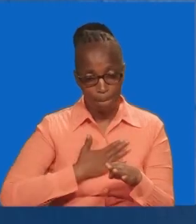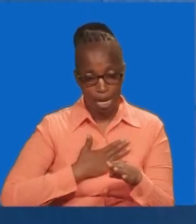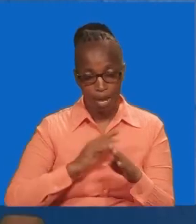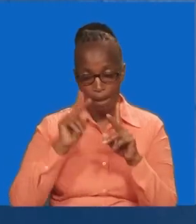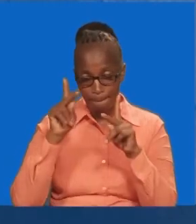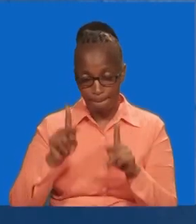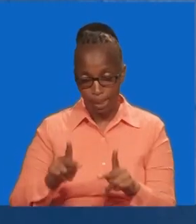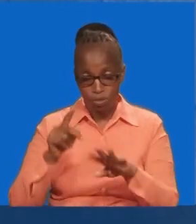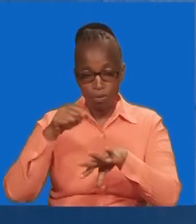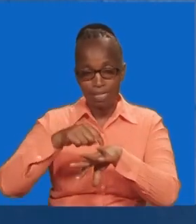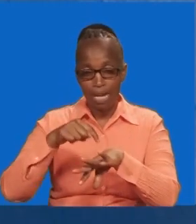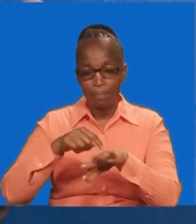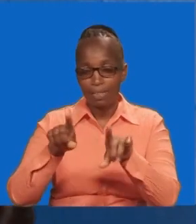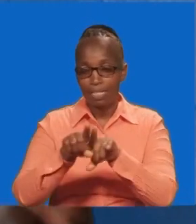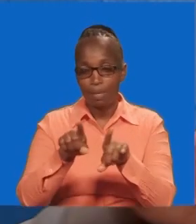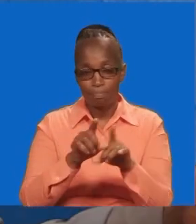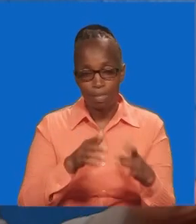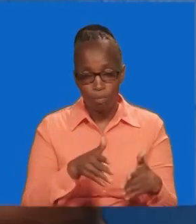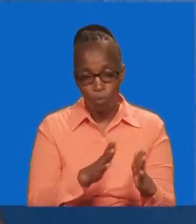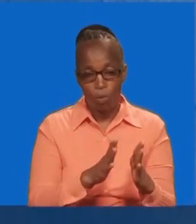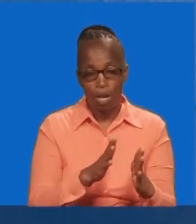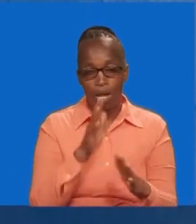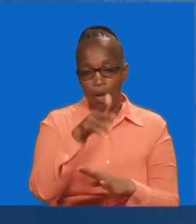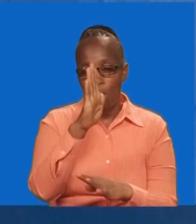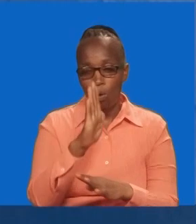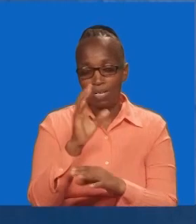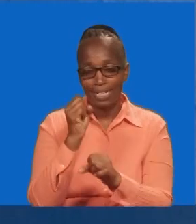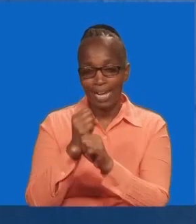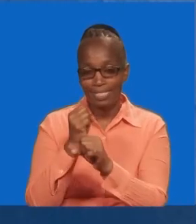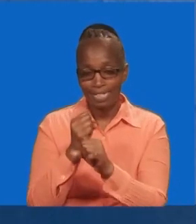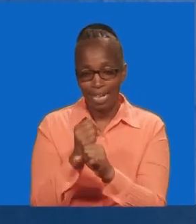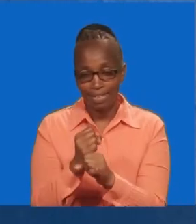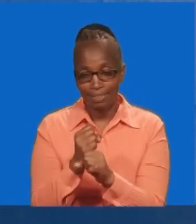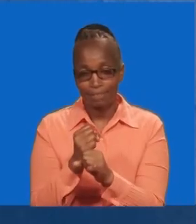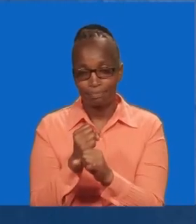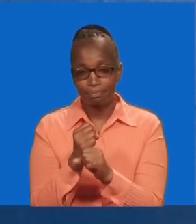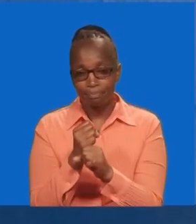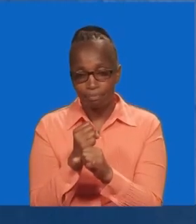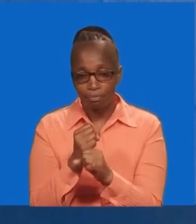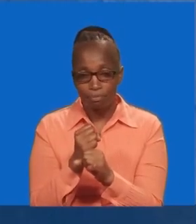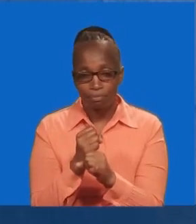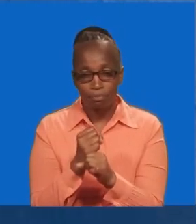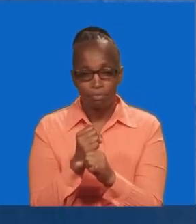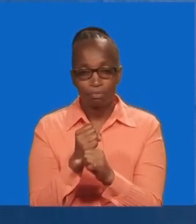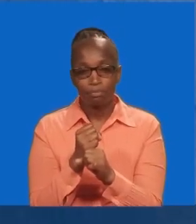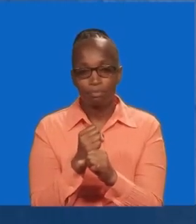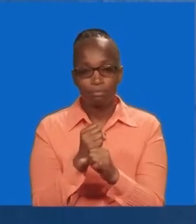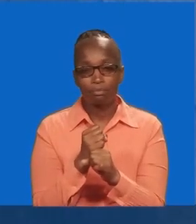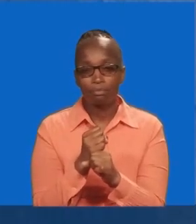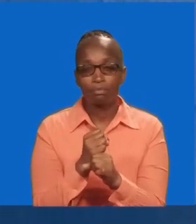time kama vile Yesu Kristo alifanya, kutumia wakati wangu mwingi kufanya vile